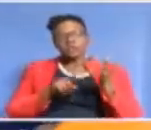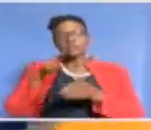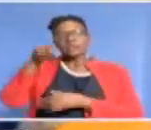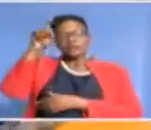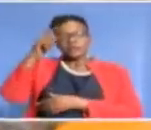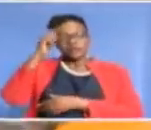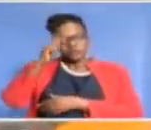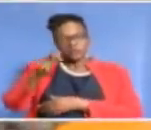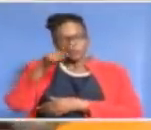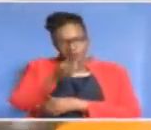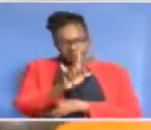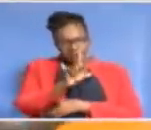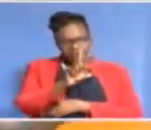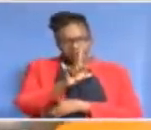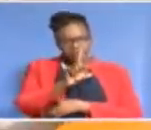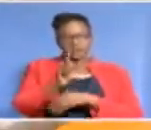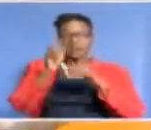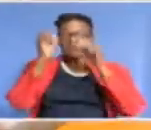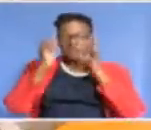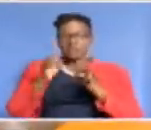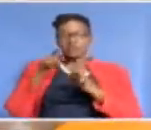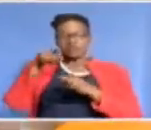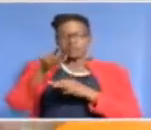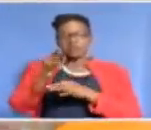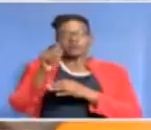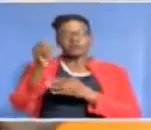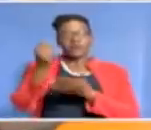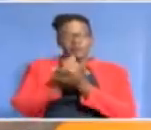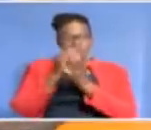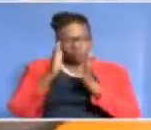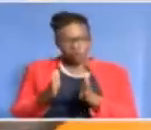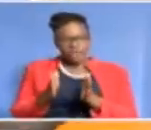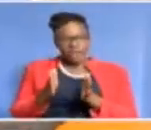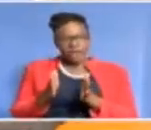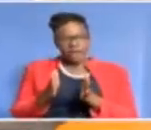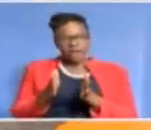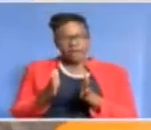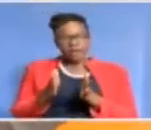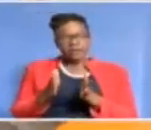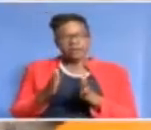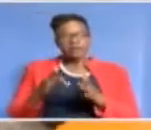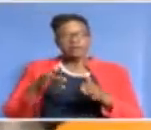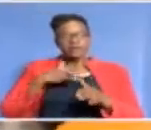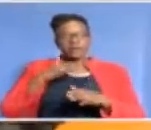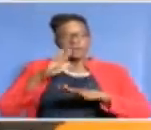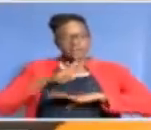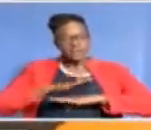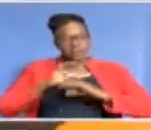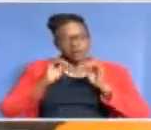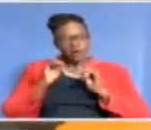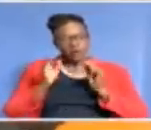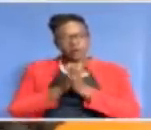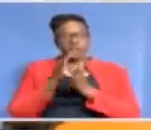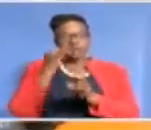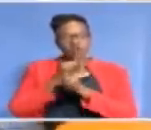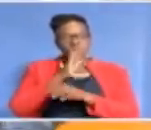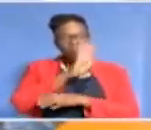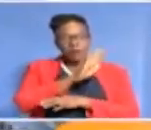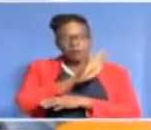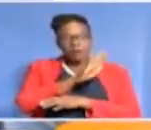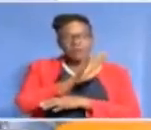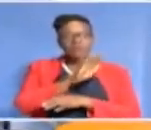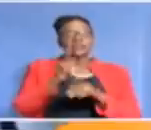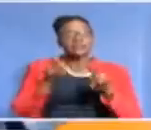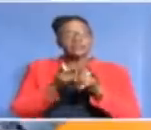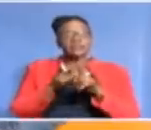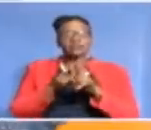herself. Yeah. If your employer is not satisfied with your job and he has sent